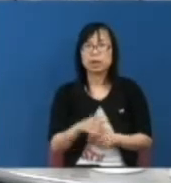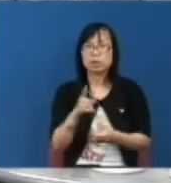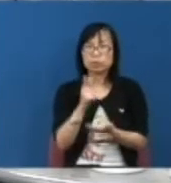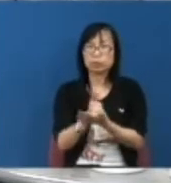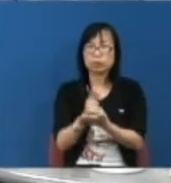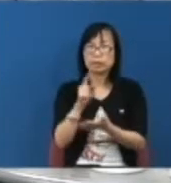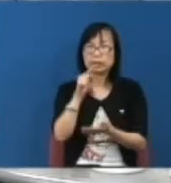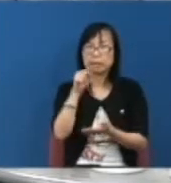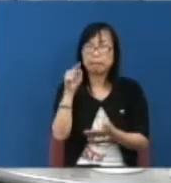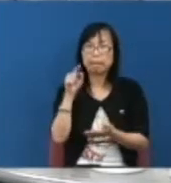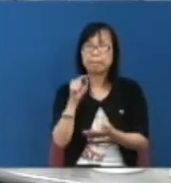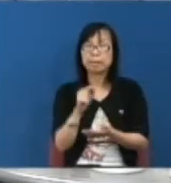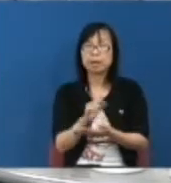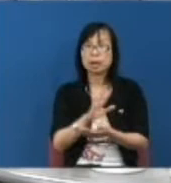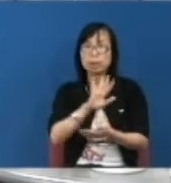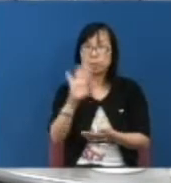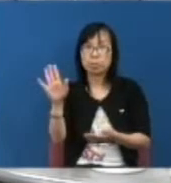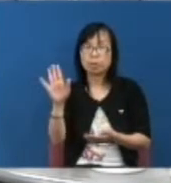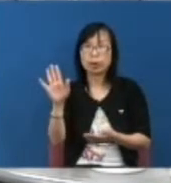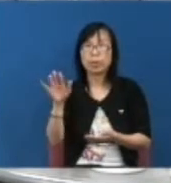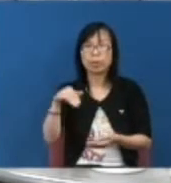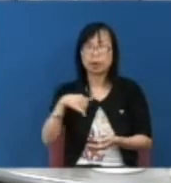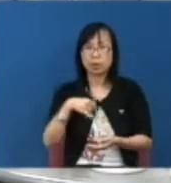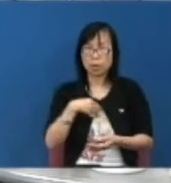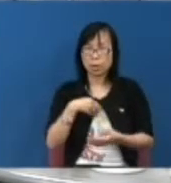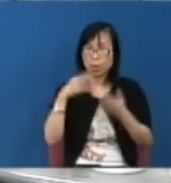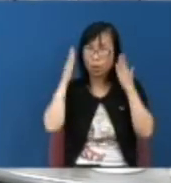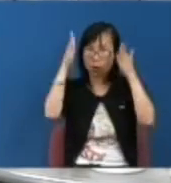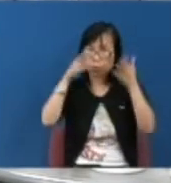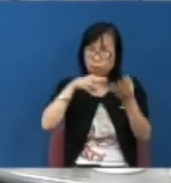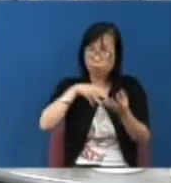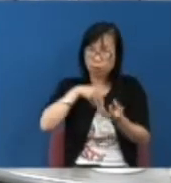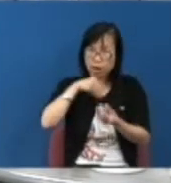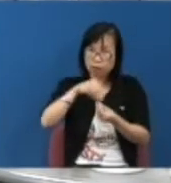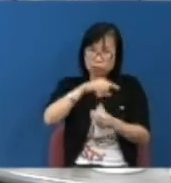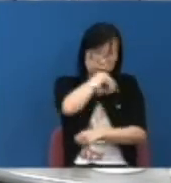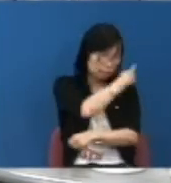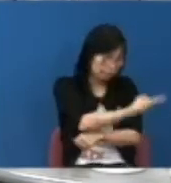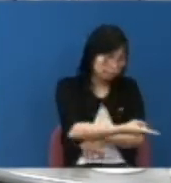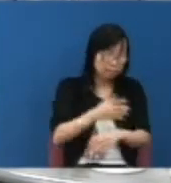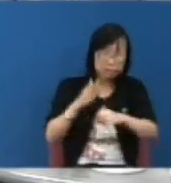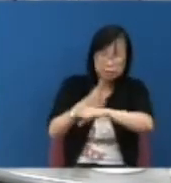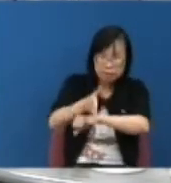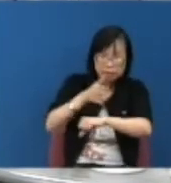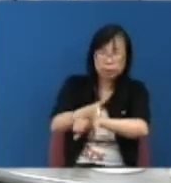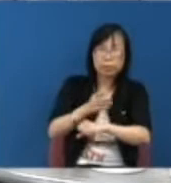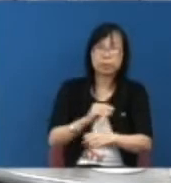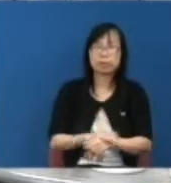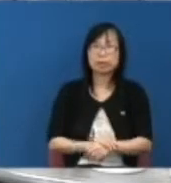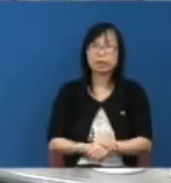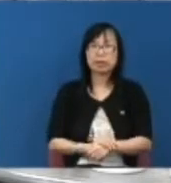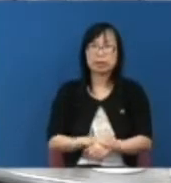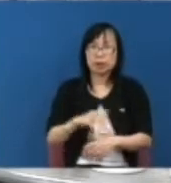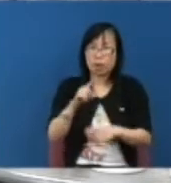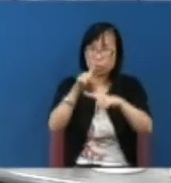就係話，如果我哋唔再去關注一下我哋即係個身邊個社會或者我哋嗰、那個。 大